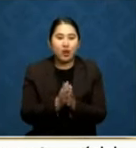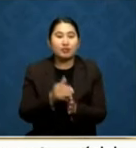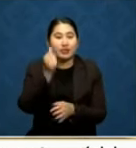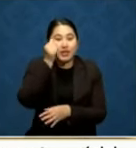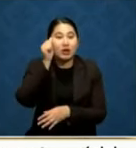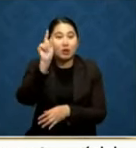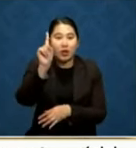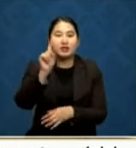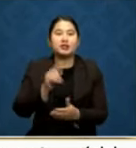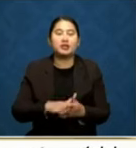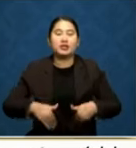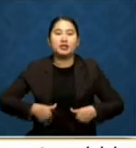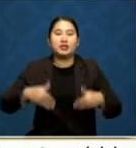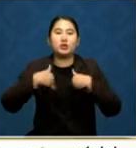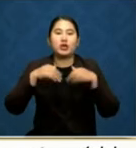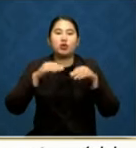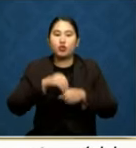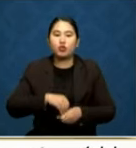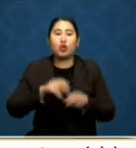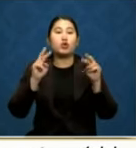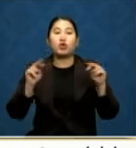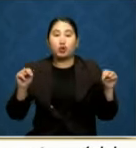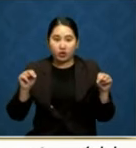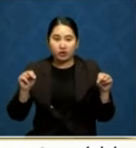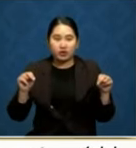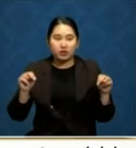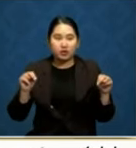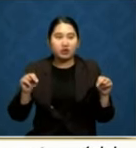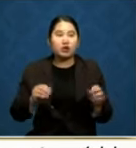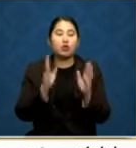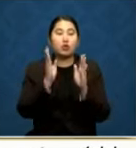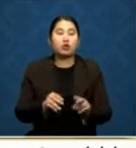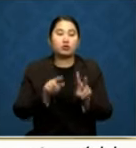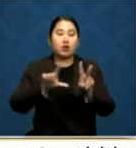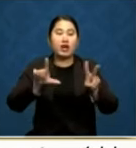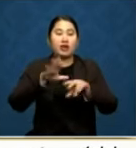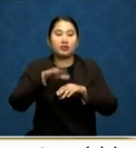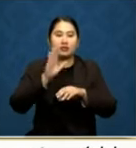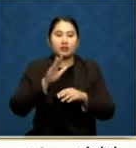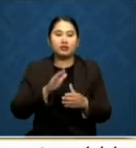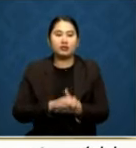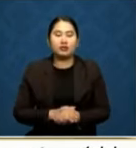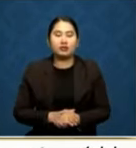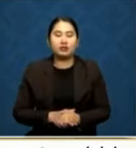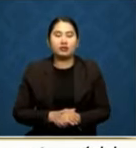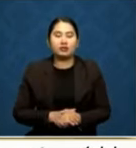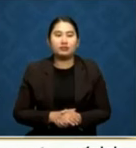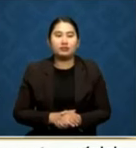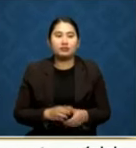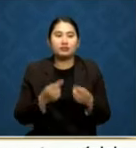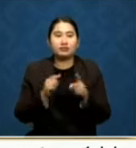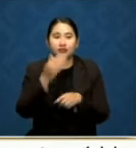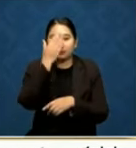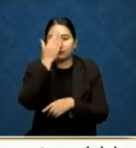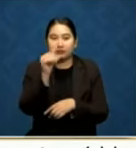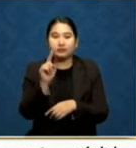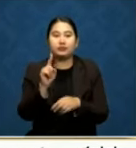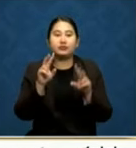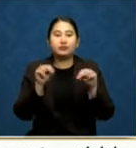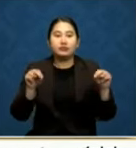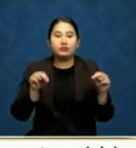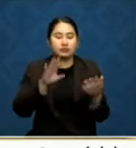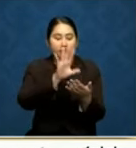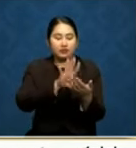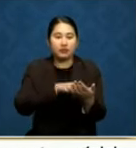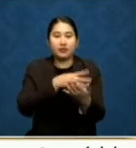วันหนึ่งคนที่ใช้ชีวิใจัหวดนทบุีกว่า 2, คนนะครับแต่ทำไมนทบุีของผมไม่ปาก